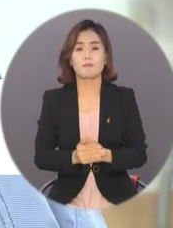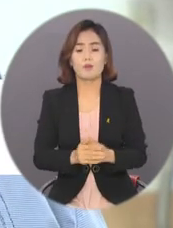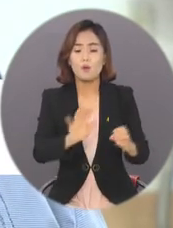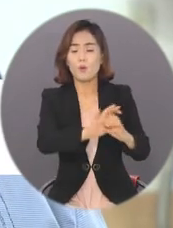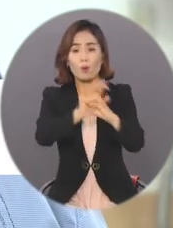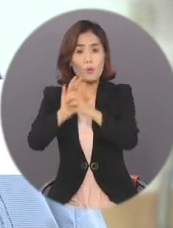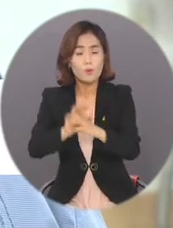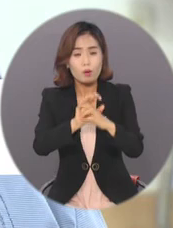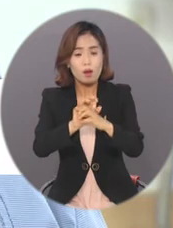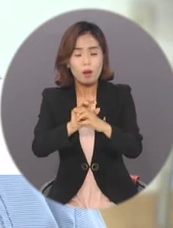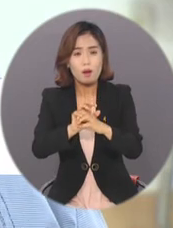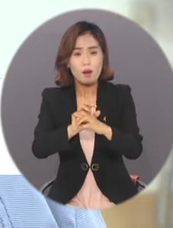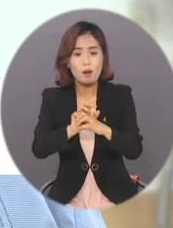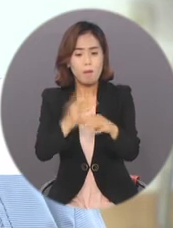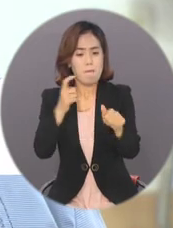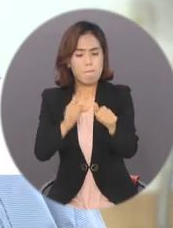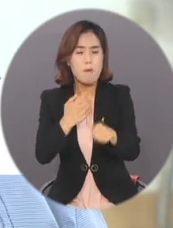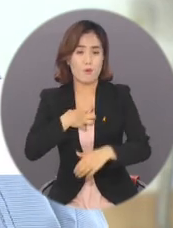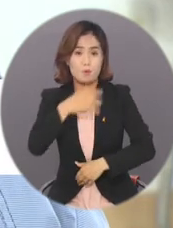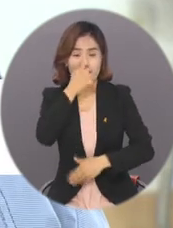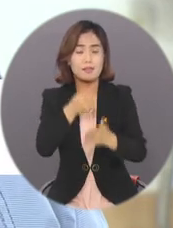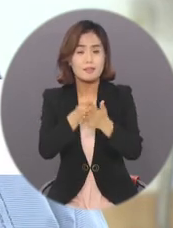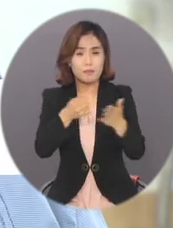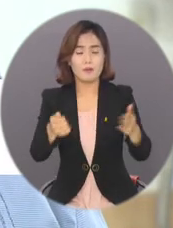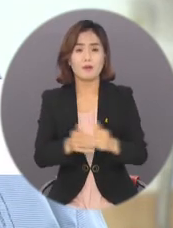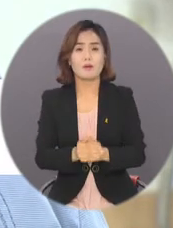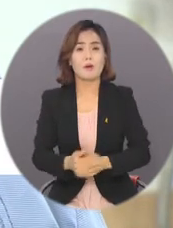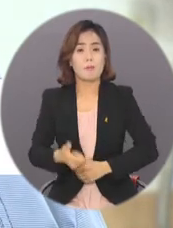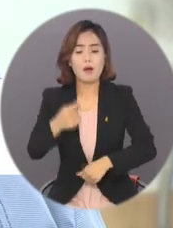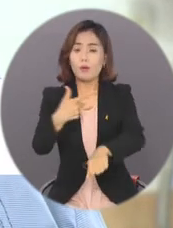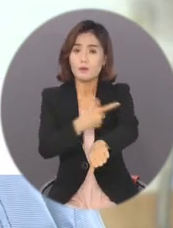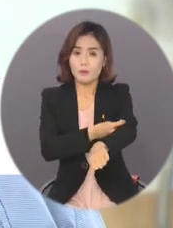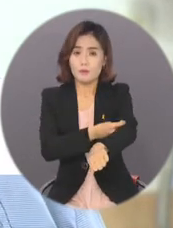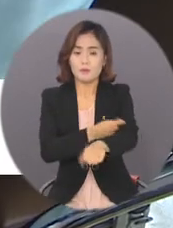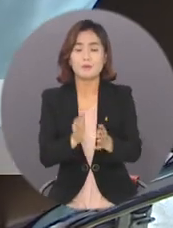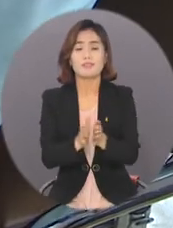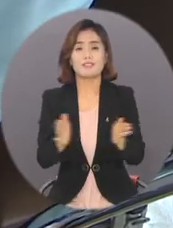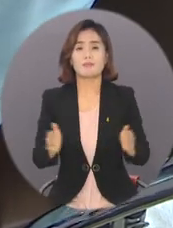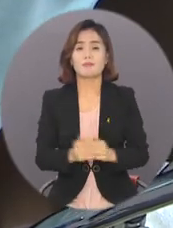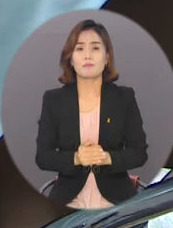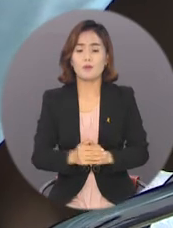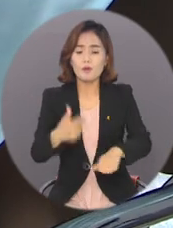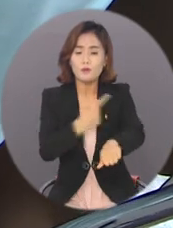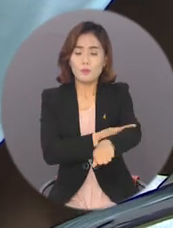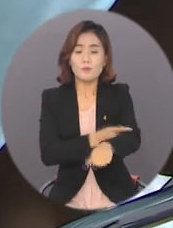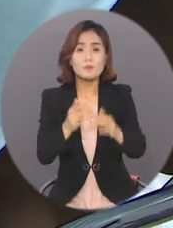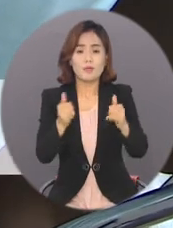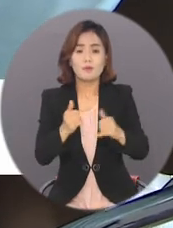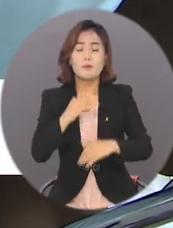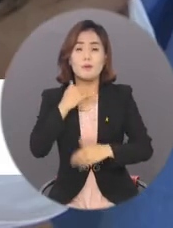코로나에 걸릴 위험도 있고 그러니까 바로 이렇게 접종을 했습니다. 접종 대상자인